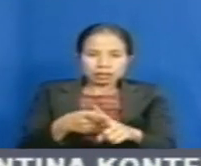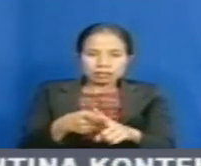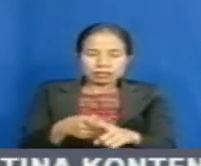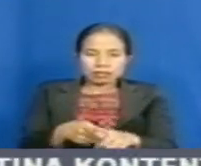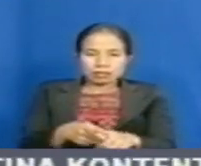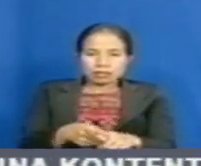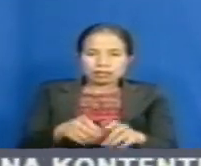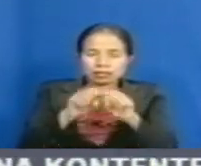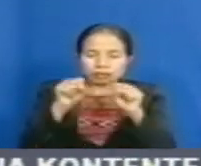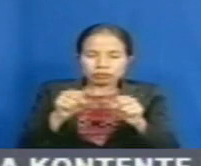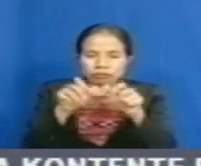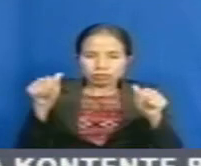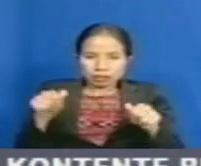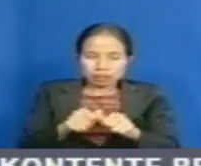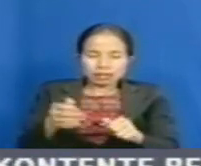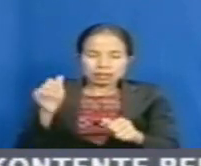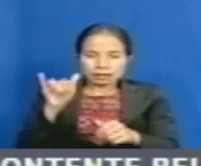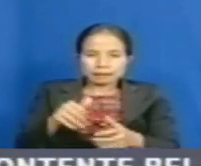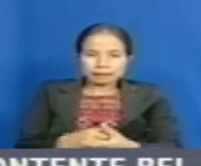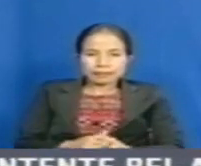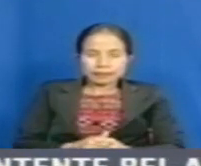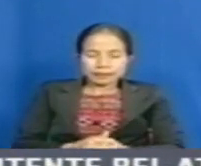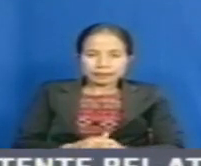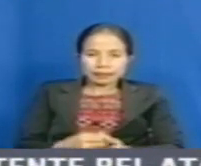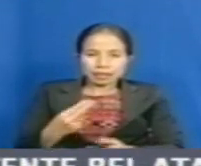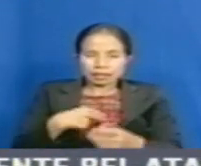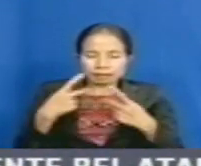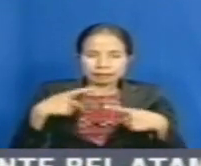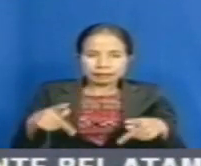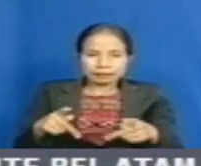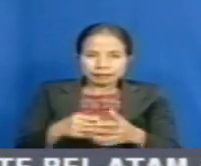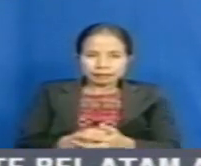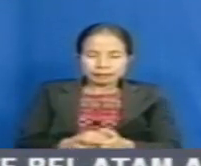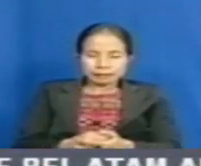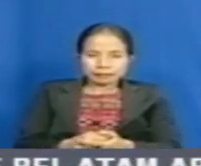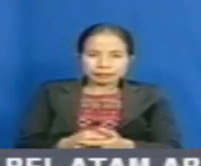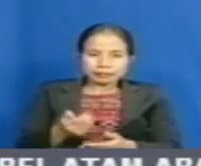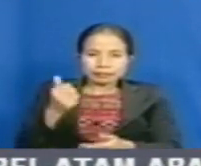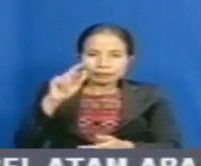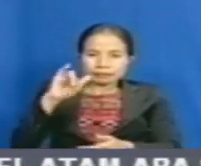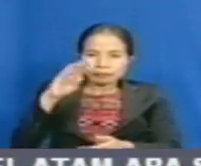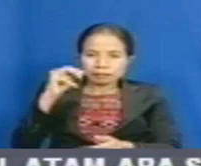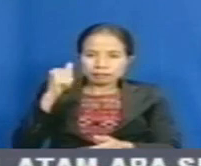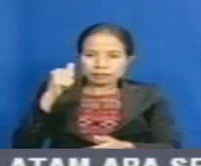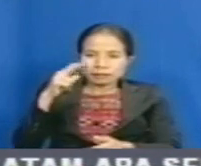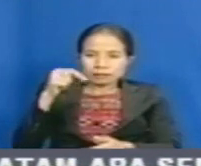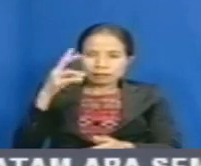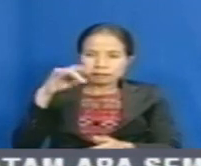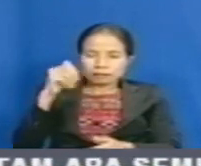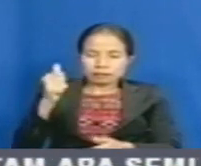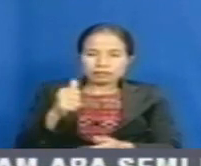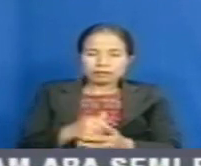area sirie sa rural sirie sa sibara sirie. Na imba kioske Arfizo, Armandina Feliciana hateteng, manutolun